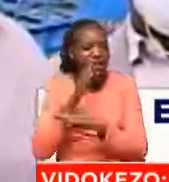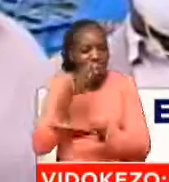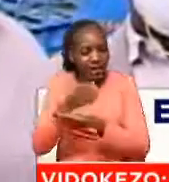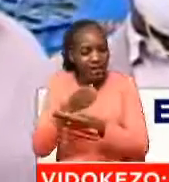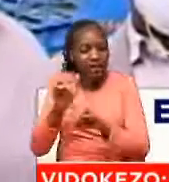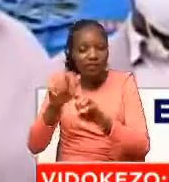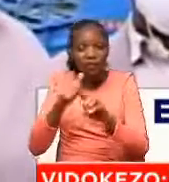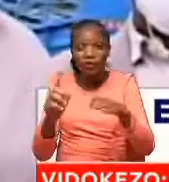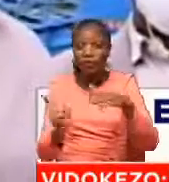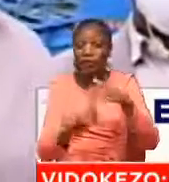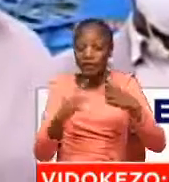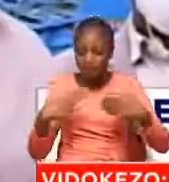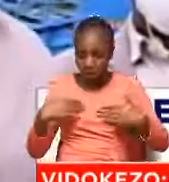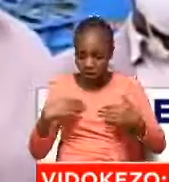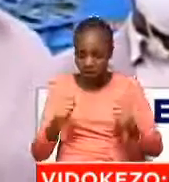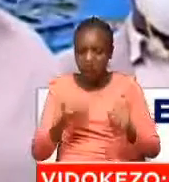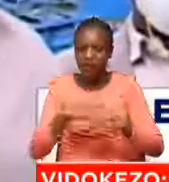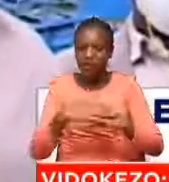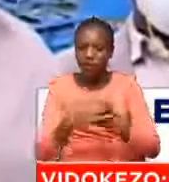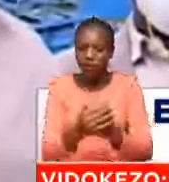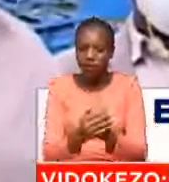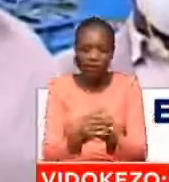Ministry of Health, washing hands,